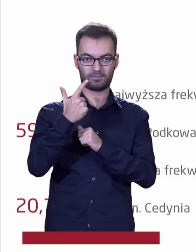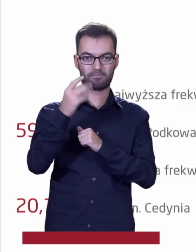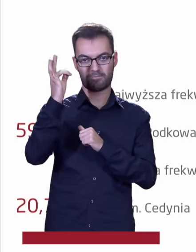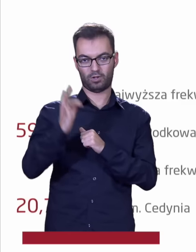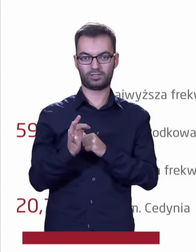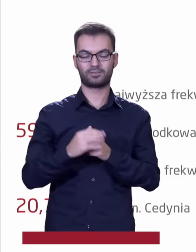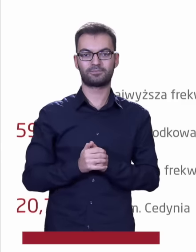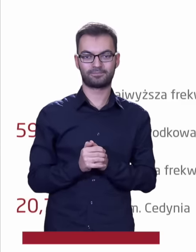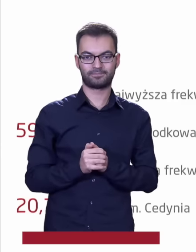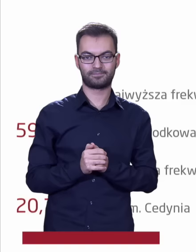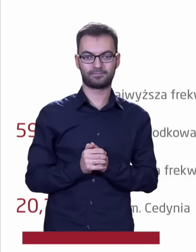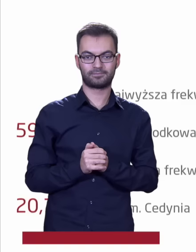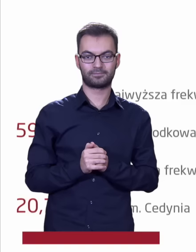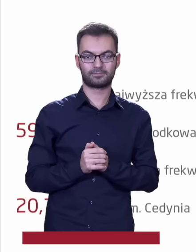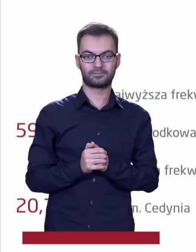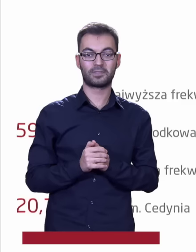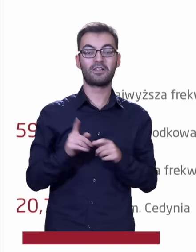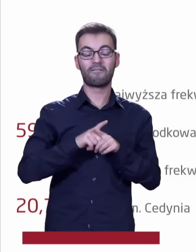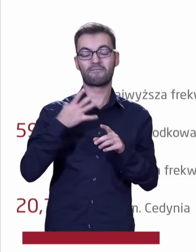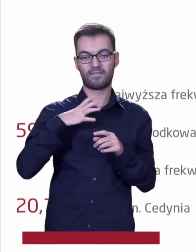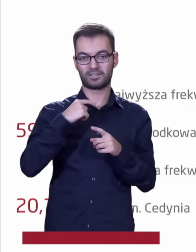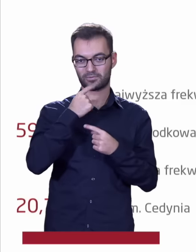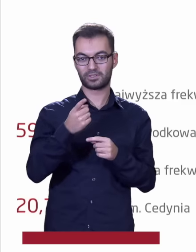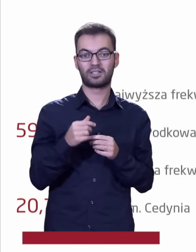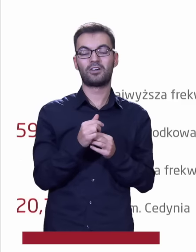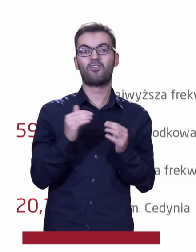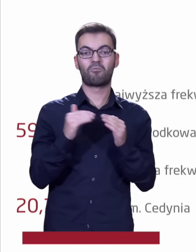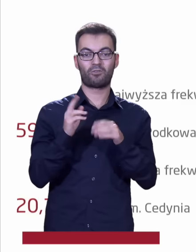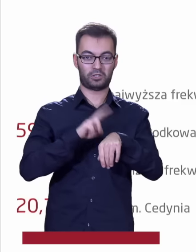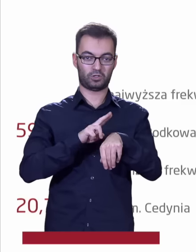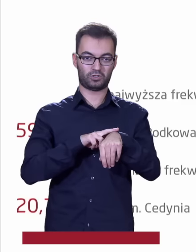59,62%. Warto wskazać, że w porównaniu do godziny